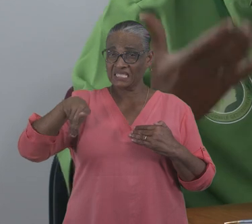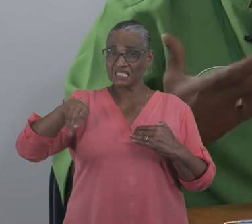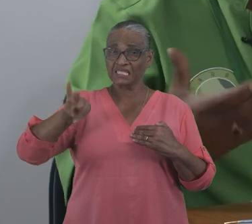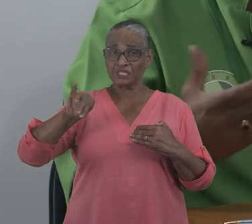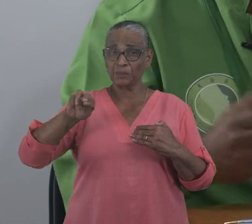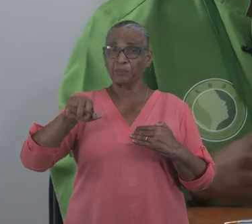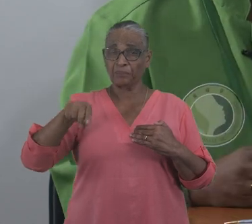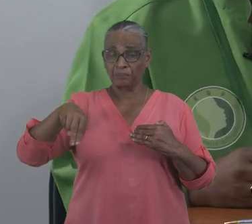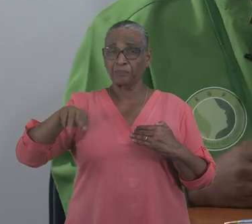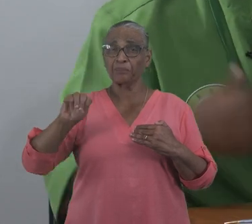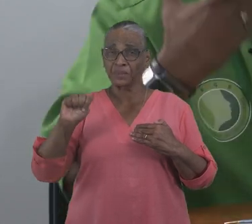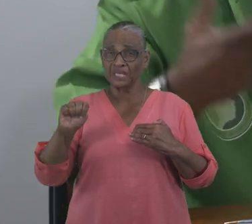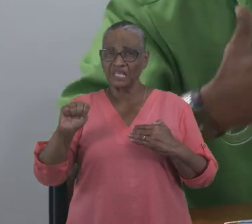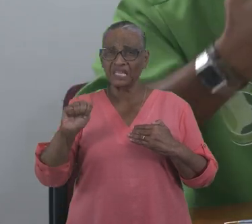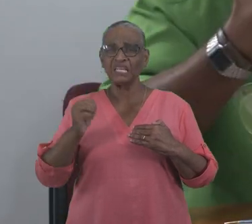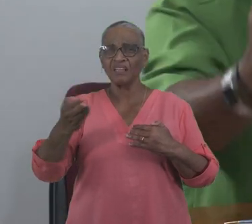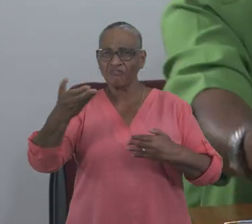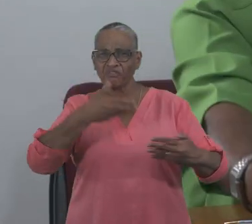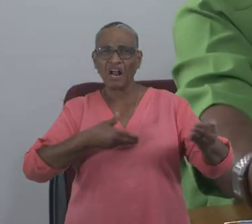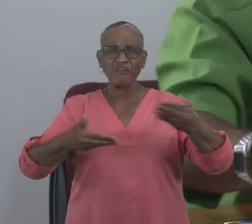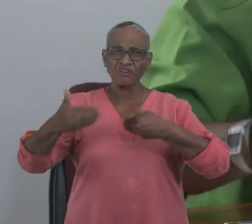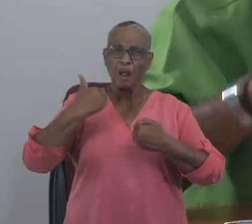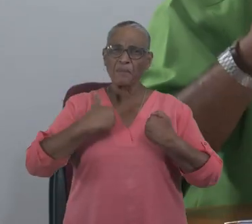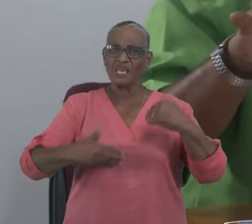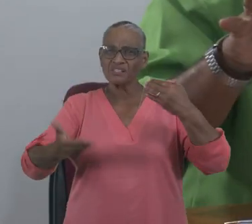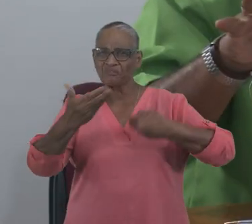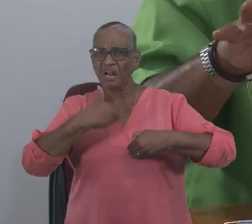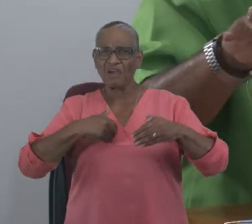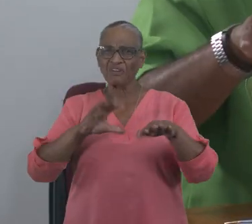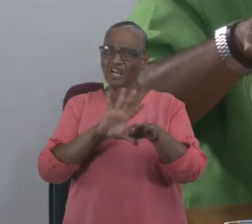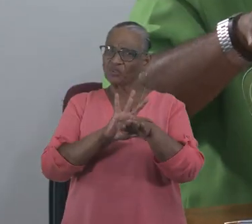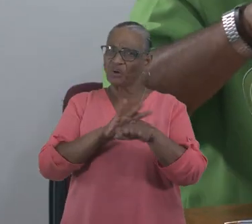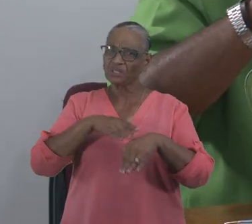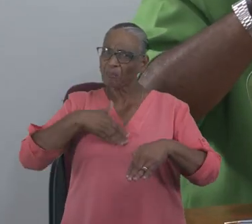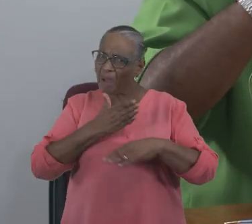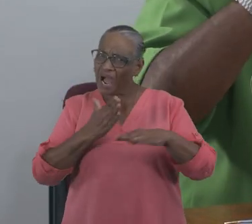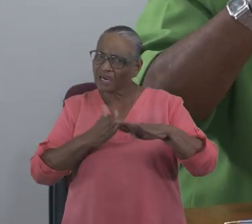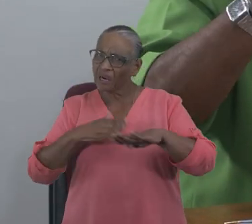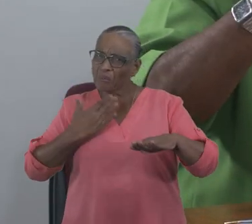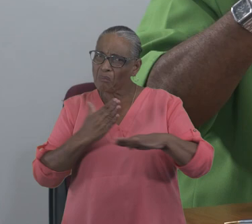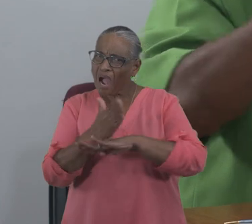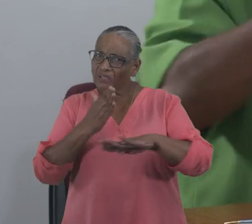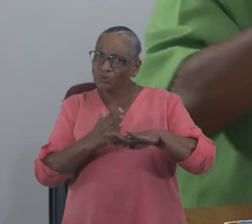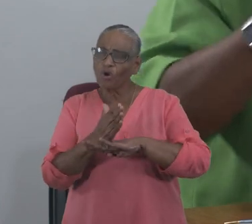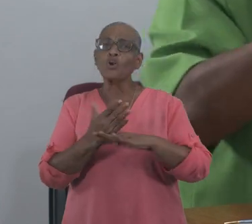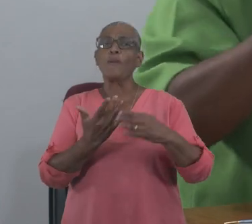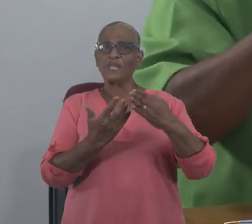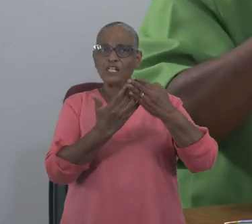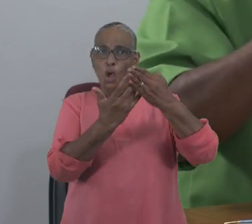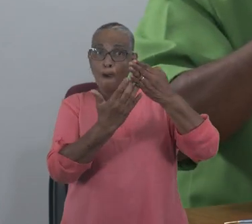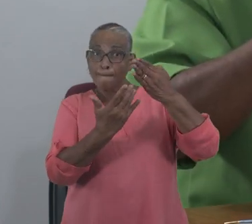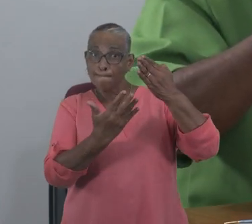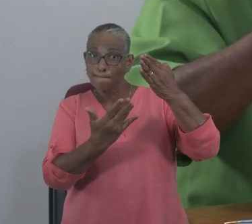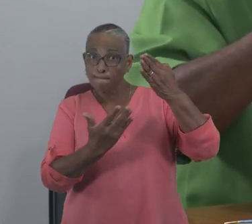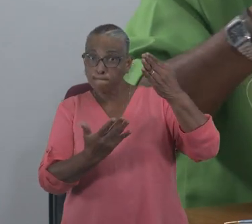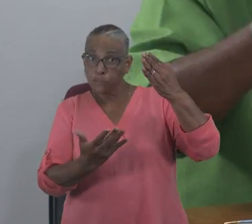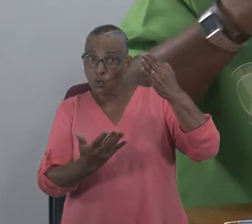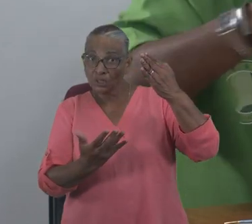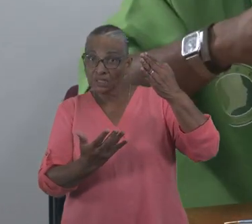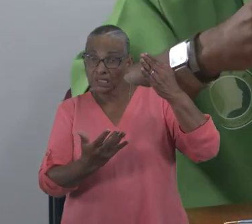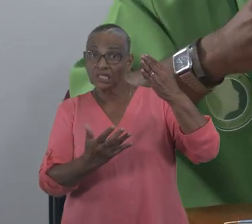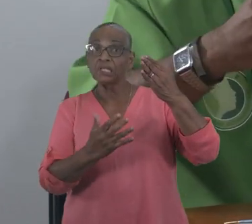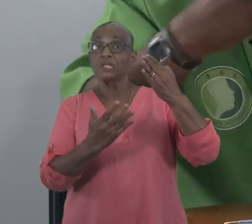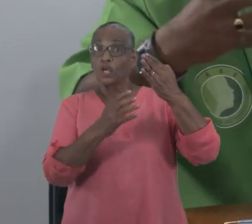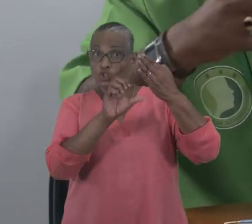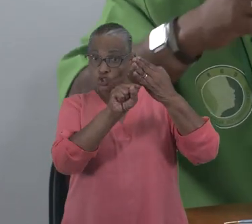zou zij de mezelf vraag dat, omdat de vraag dat ik op voer moet polen. Aspirine allemaal. Hij remt bloedstolling. Ja. Dus je